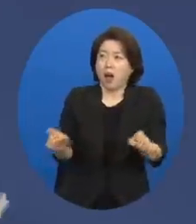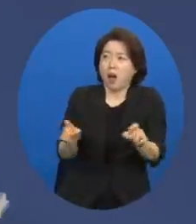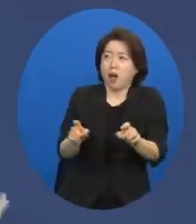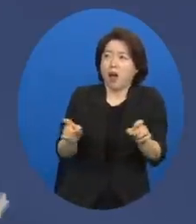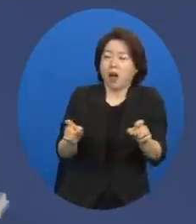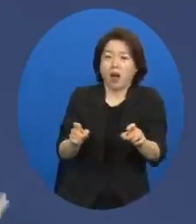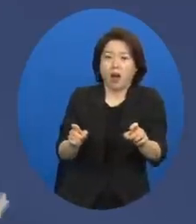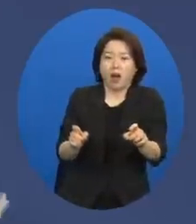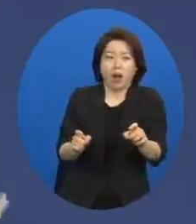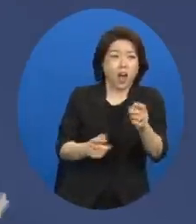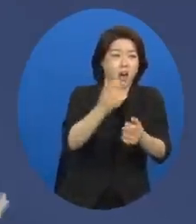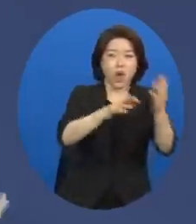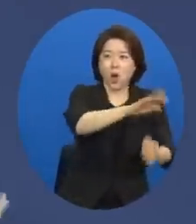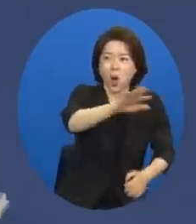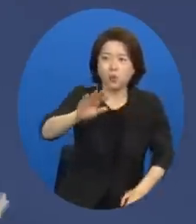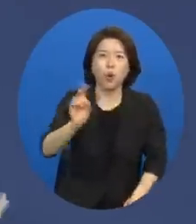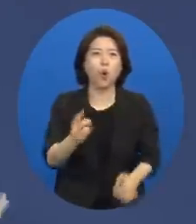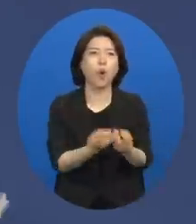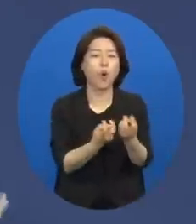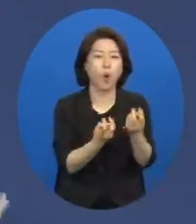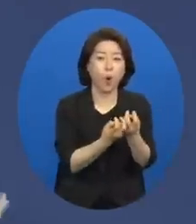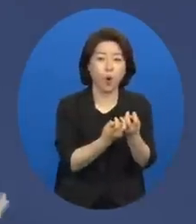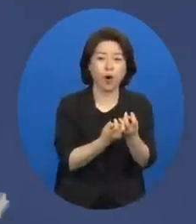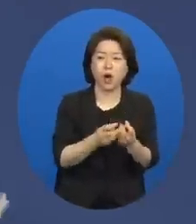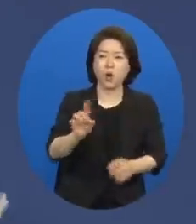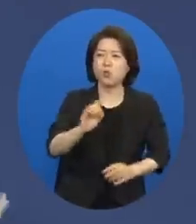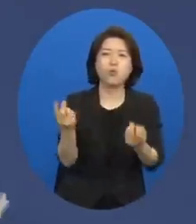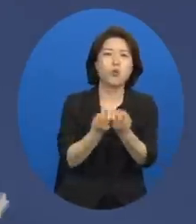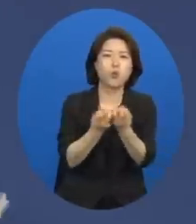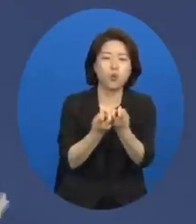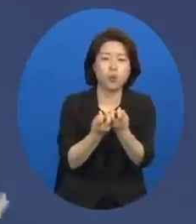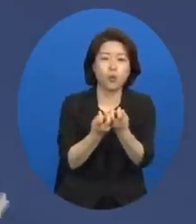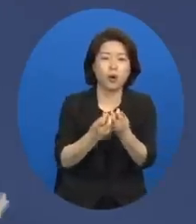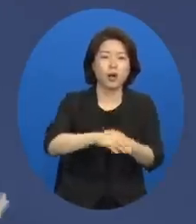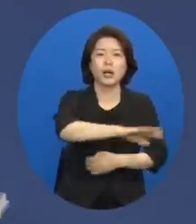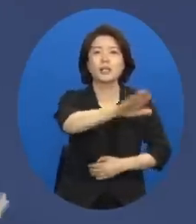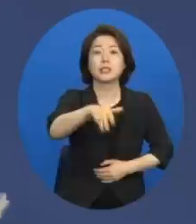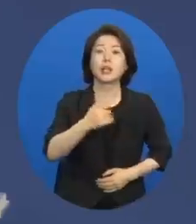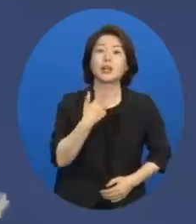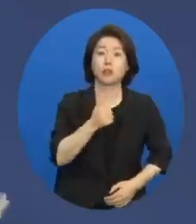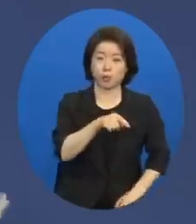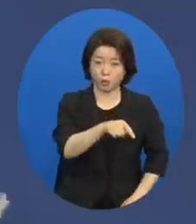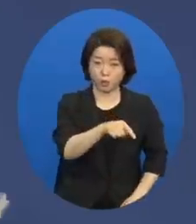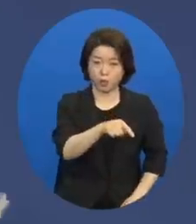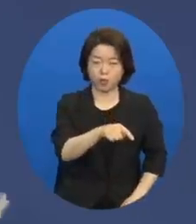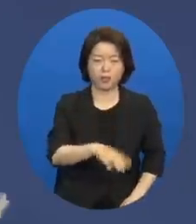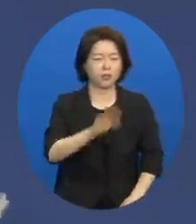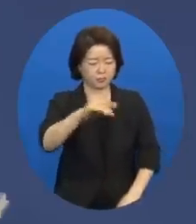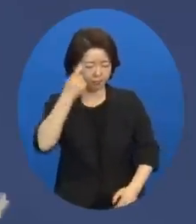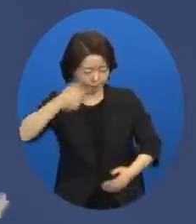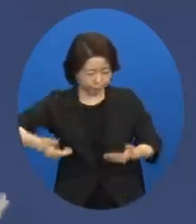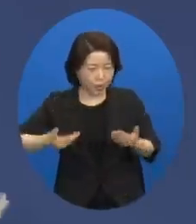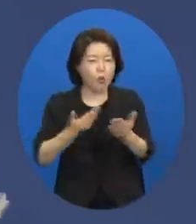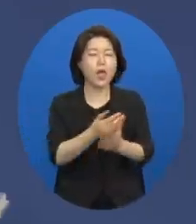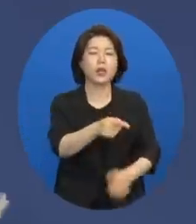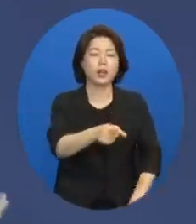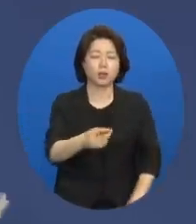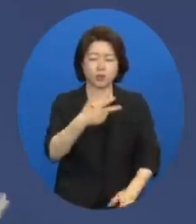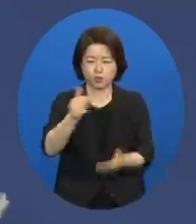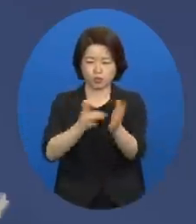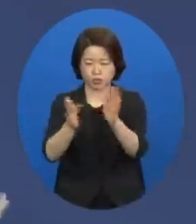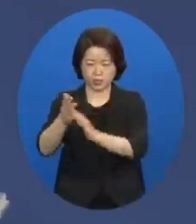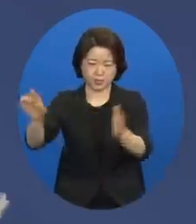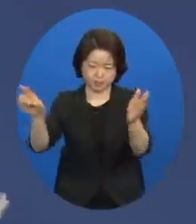떨면서 형제들아 우리가 어찌할꼬 우리가 어찌할꼬 그랬더니 회개하고 주 예수를